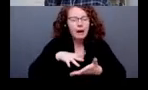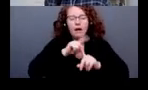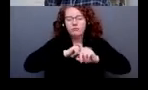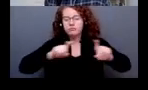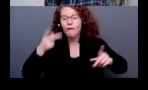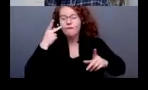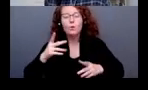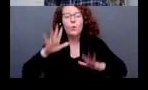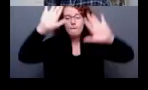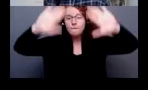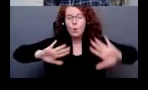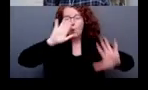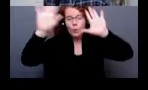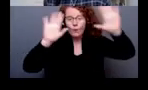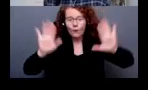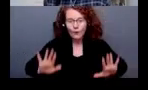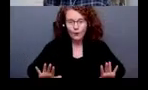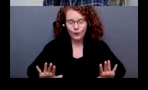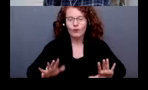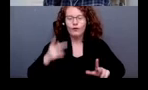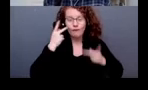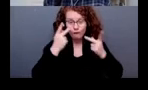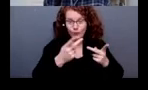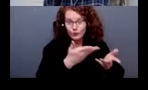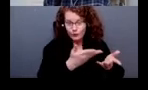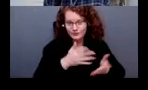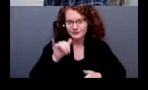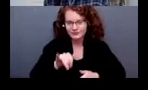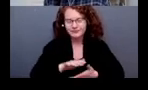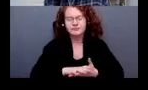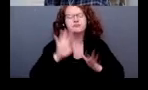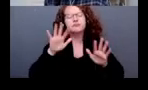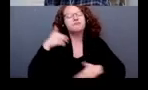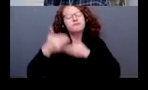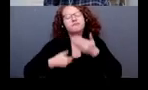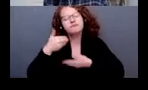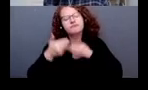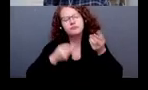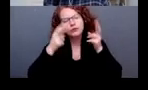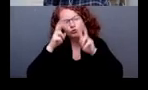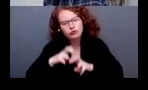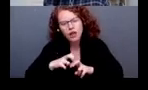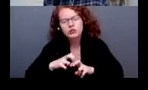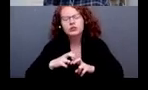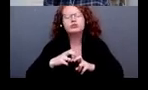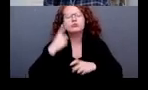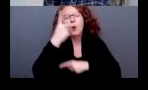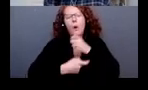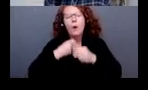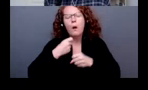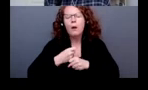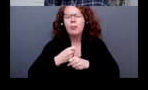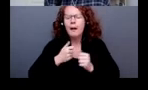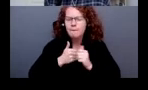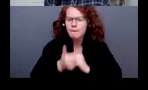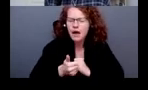mur. Une question qui est venue en cours de route, hein, à peu près, je pense qu'à la, à peu près à un an après le début du terrain,